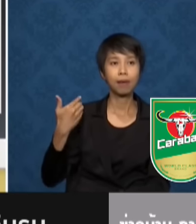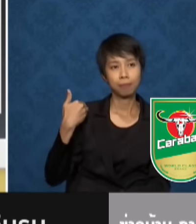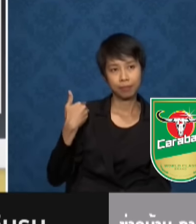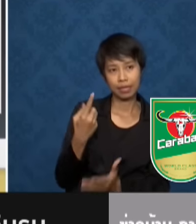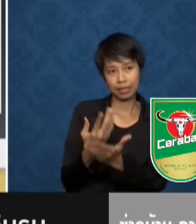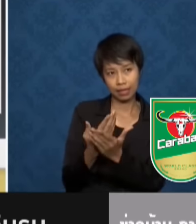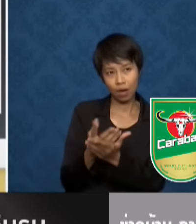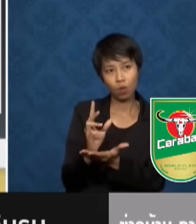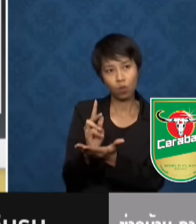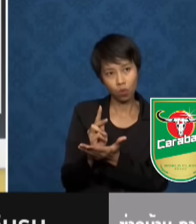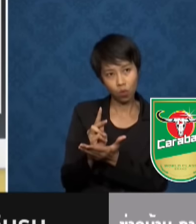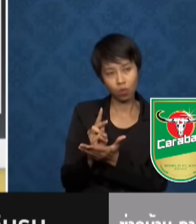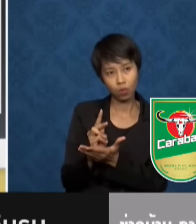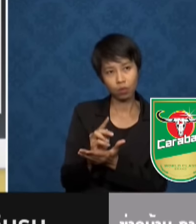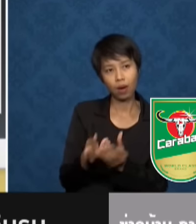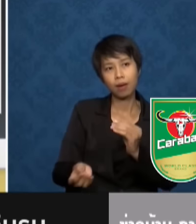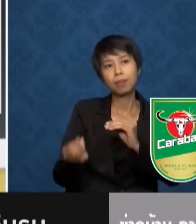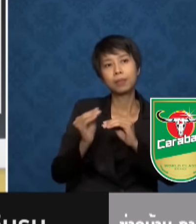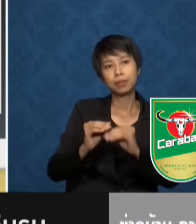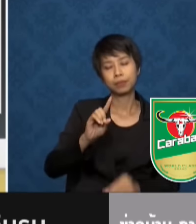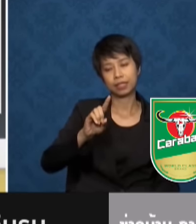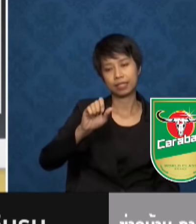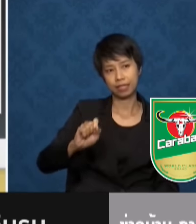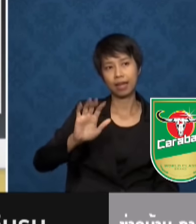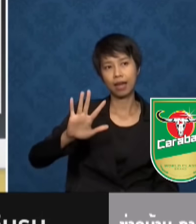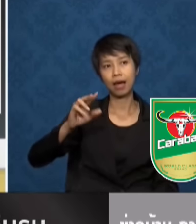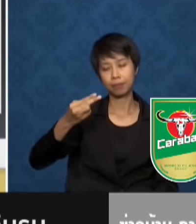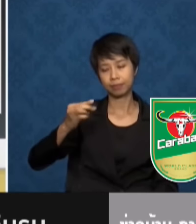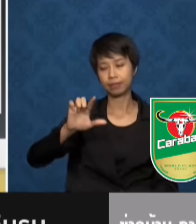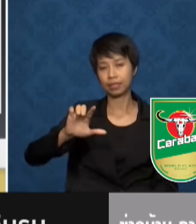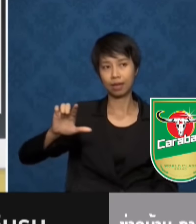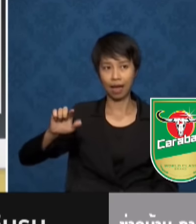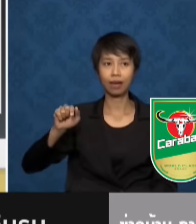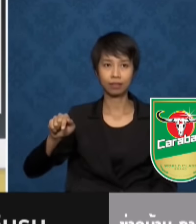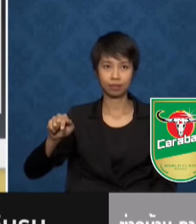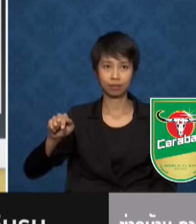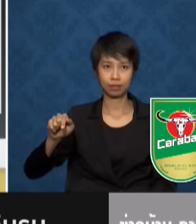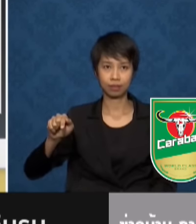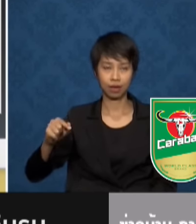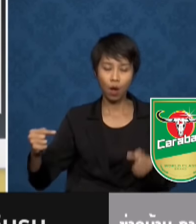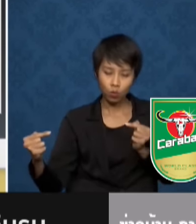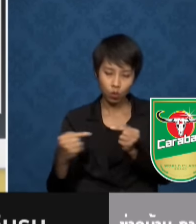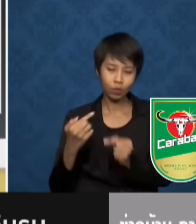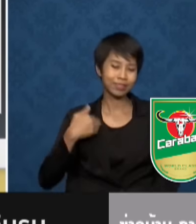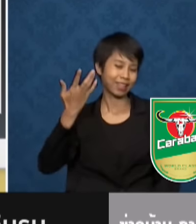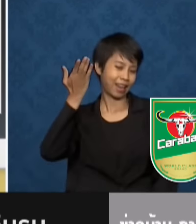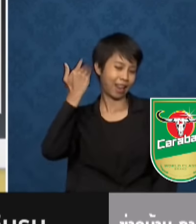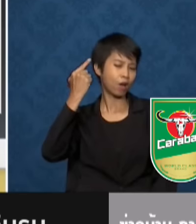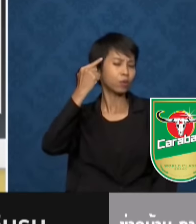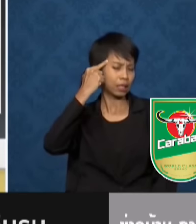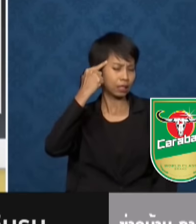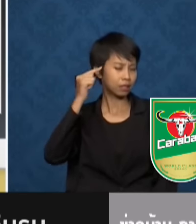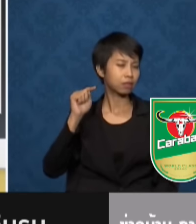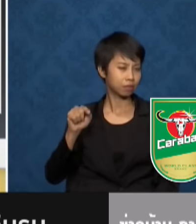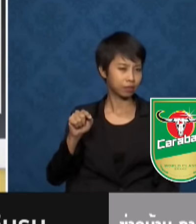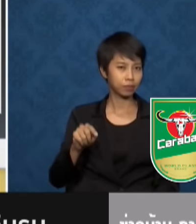ขาดดุลนะคะเพิ่มเพิ่มอีก 150,000ล้านบาทนะคะซึ่งก็ตรงกับสมมุติฐานที่เราตั้งไว้ตั้งแต่ต้นว่าน่าจะ